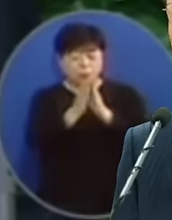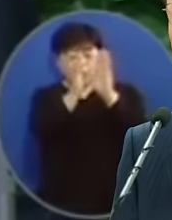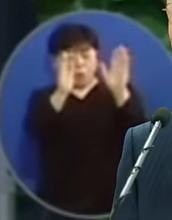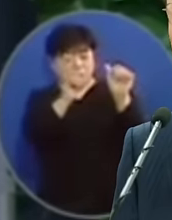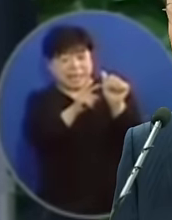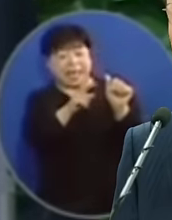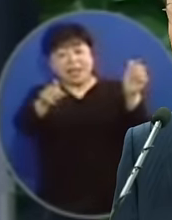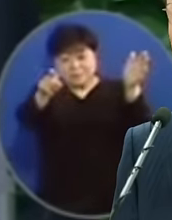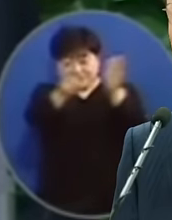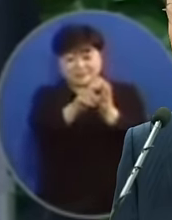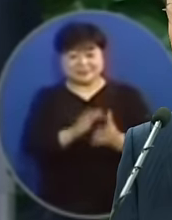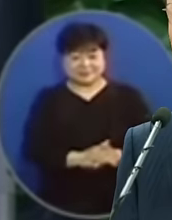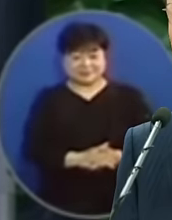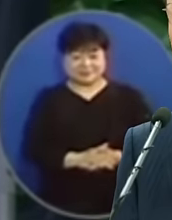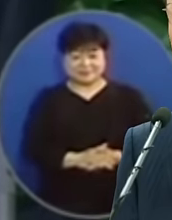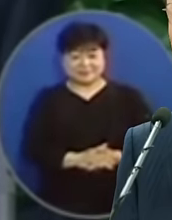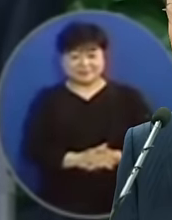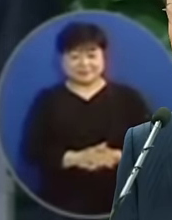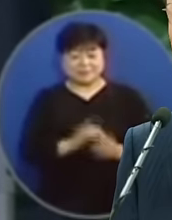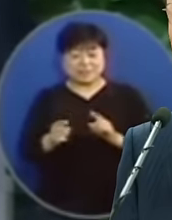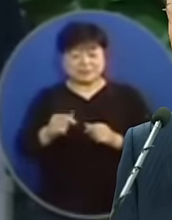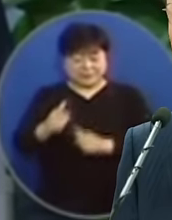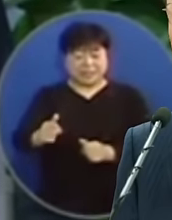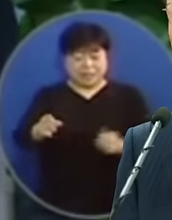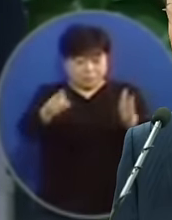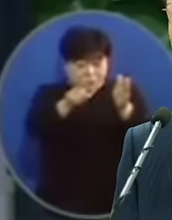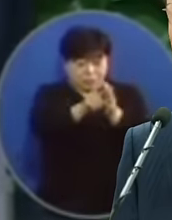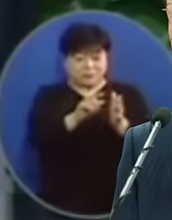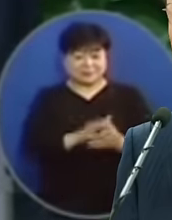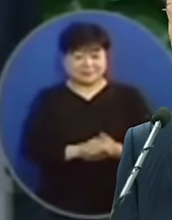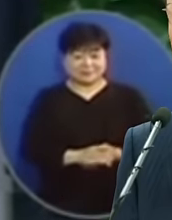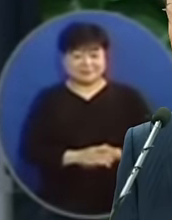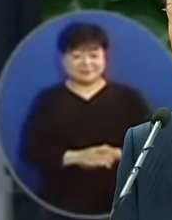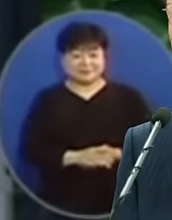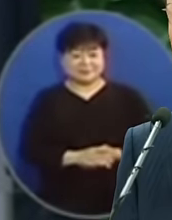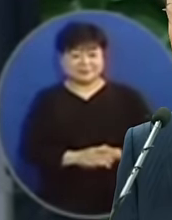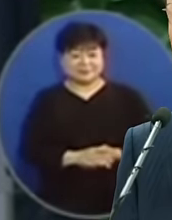따라서 믿었습니다. 그런데